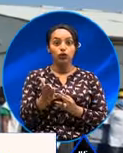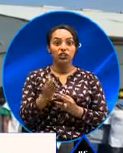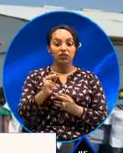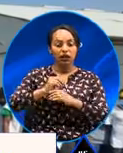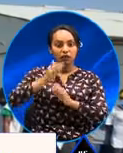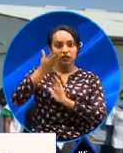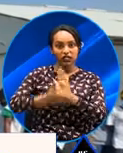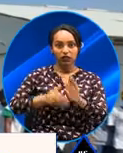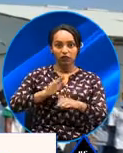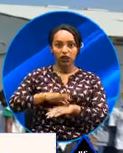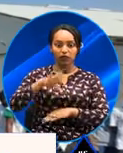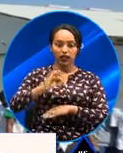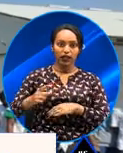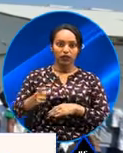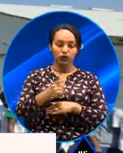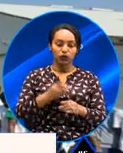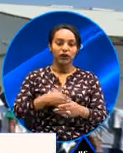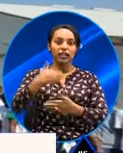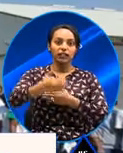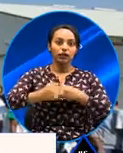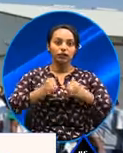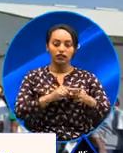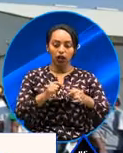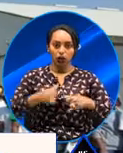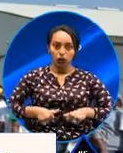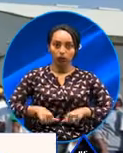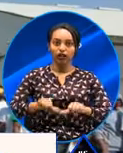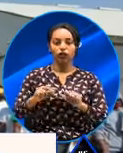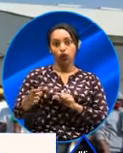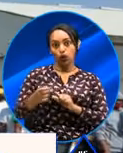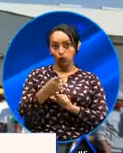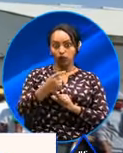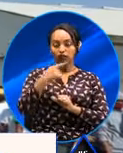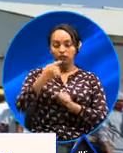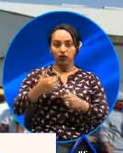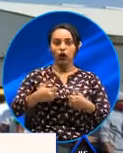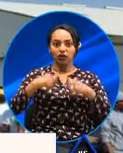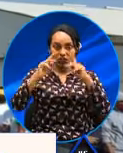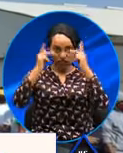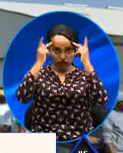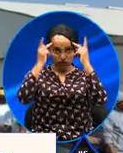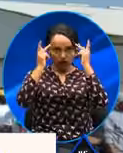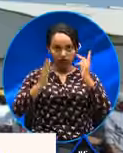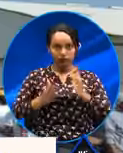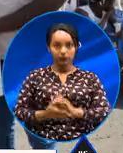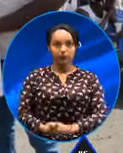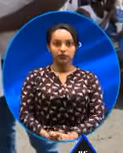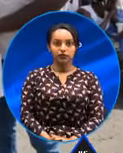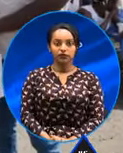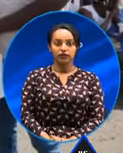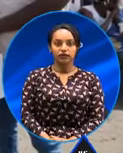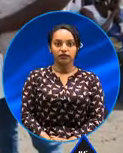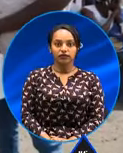አማካኝነት በመከናወን ላይ የሚገኝ ሲሆን በቀጣይም ተጠናክሮ የሚቀጥል ይሆናል ብለዋል ሚኒስትሯ።